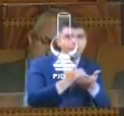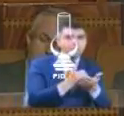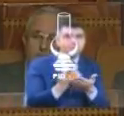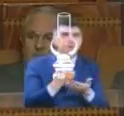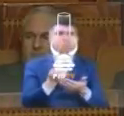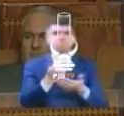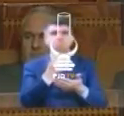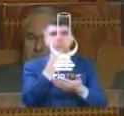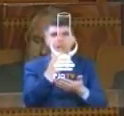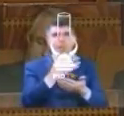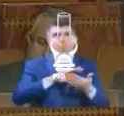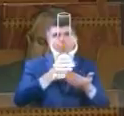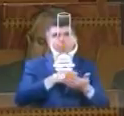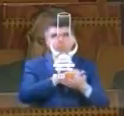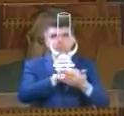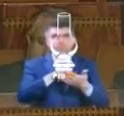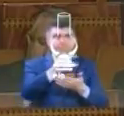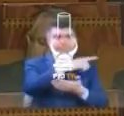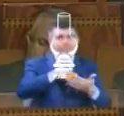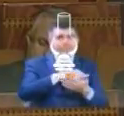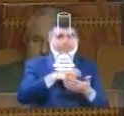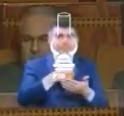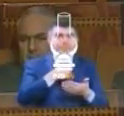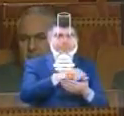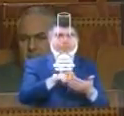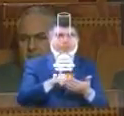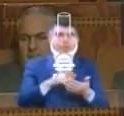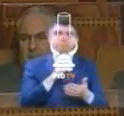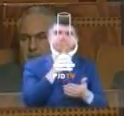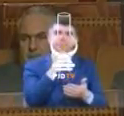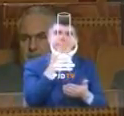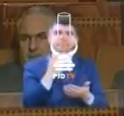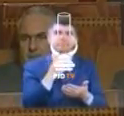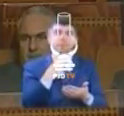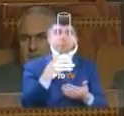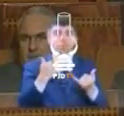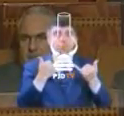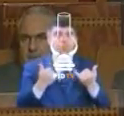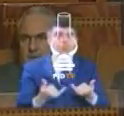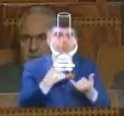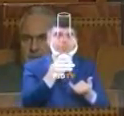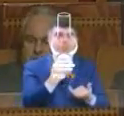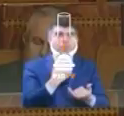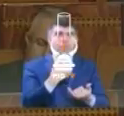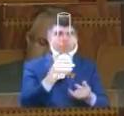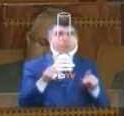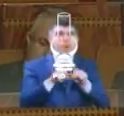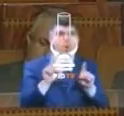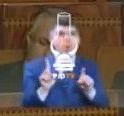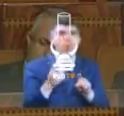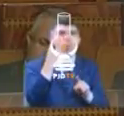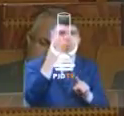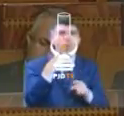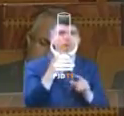بغينا نساهموا في اطار تجويد المقترحات المتعلقه بتفعيل هذه المضامين ديال القوانين من سبيل اليوم.